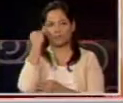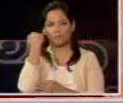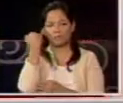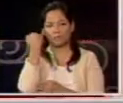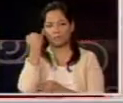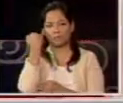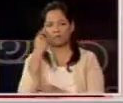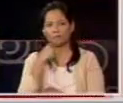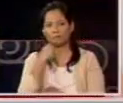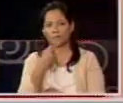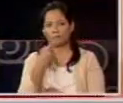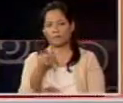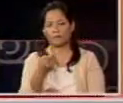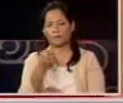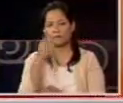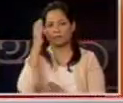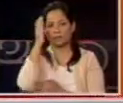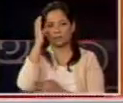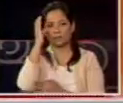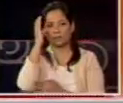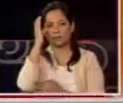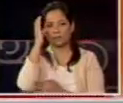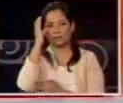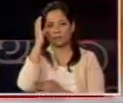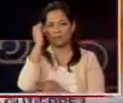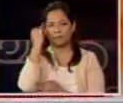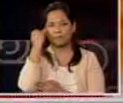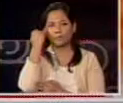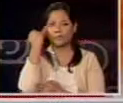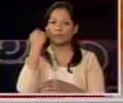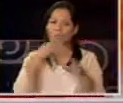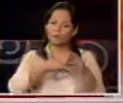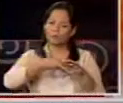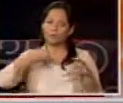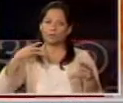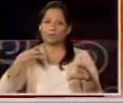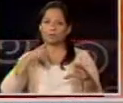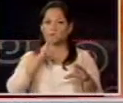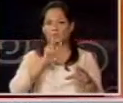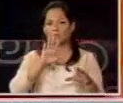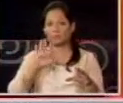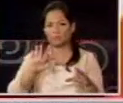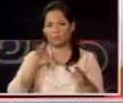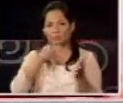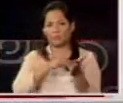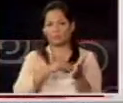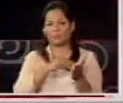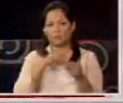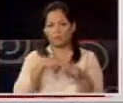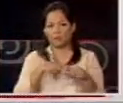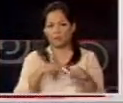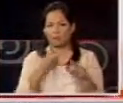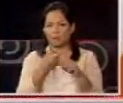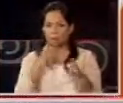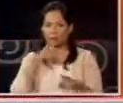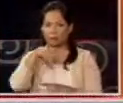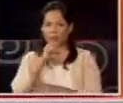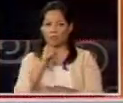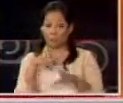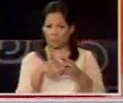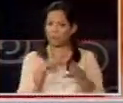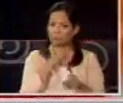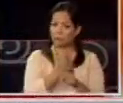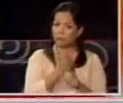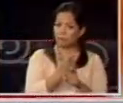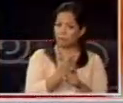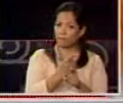saying CJ had to withdraw 35 million pesos, tama ba? From PS Bank? Is that correct? I